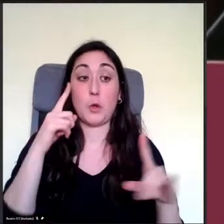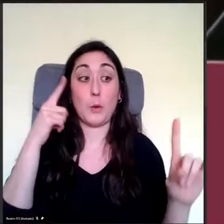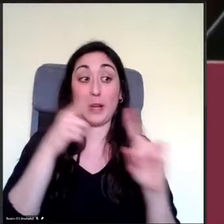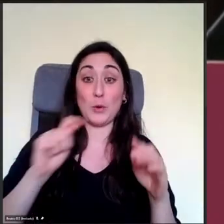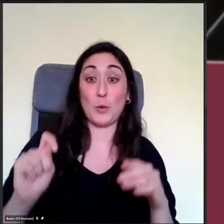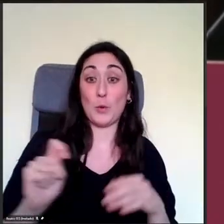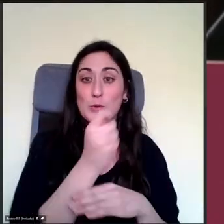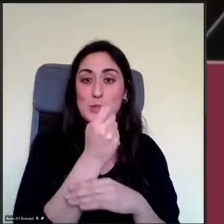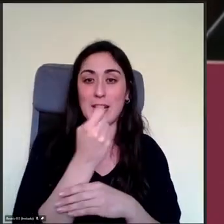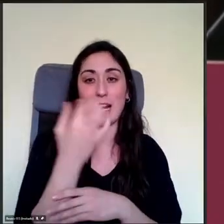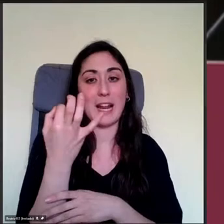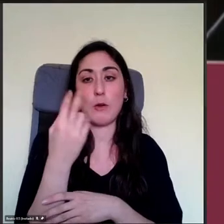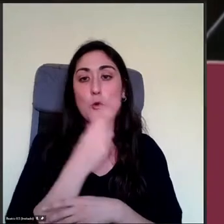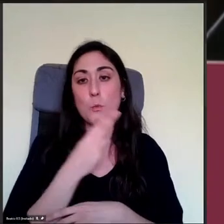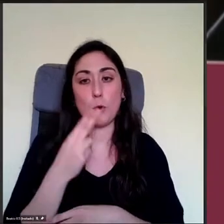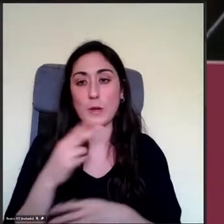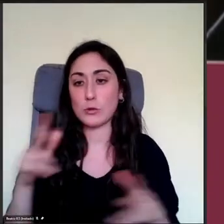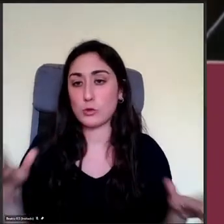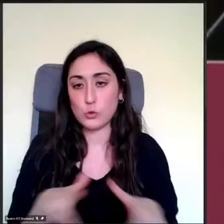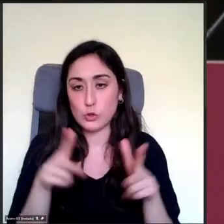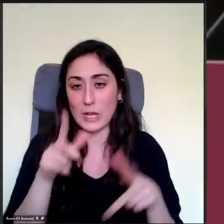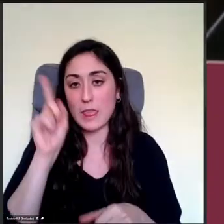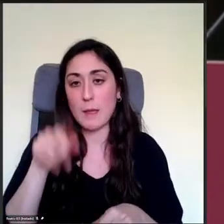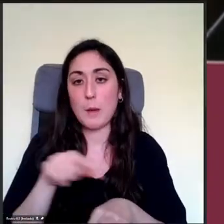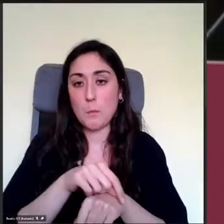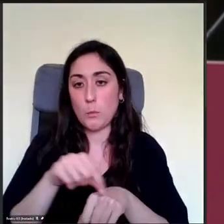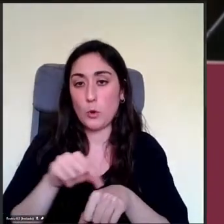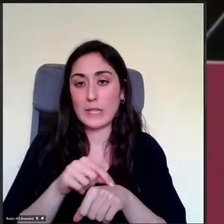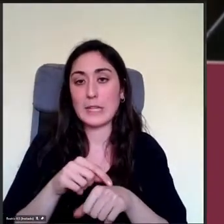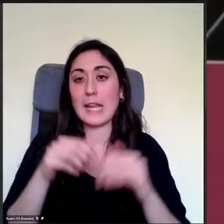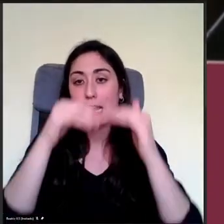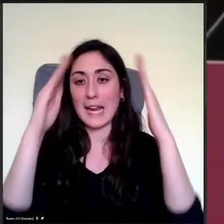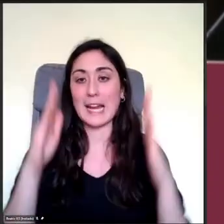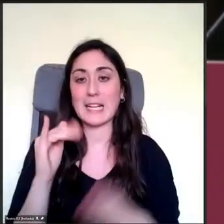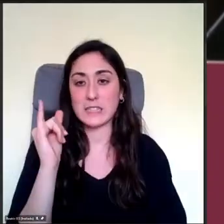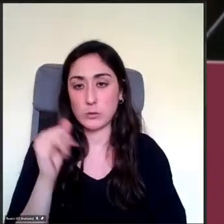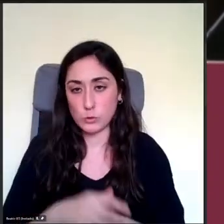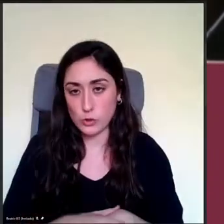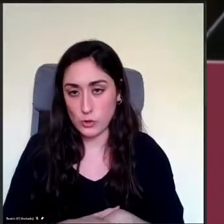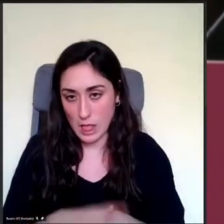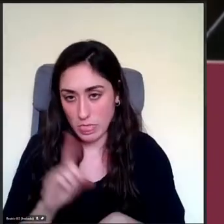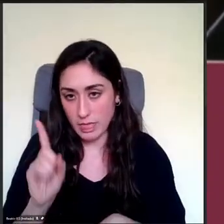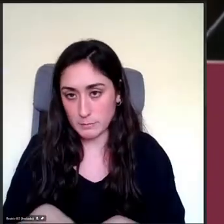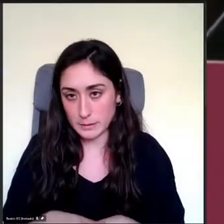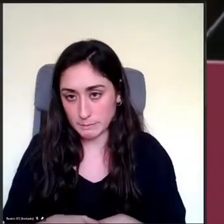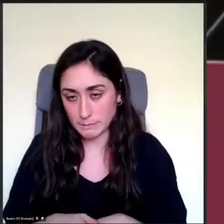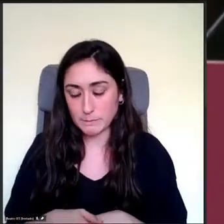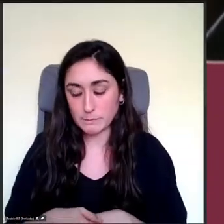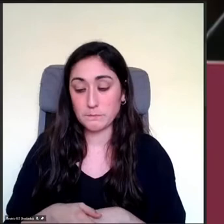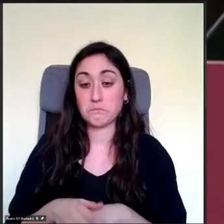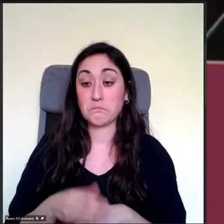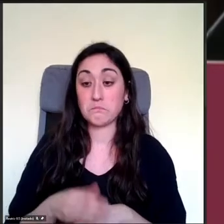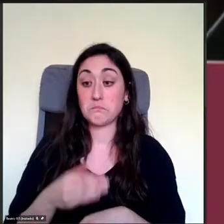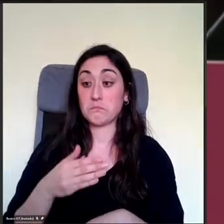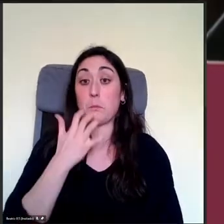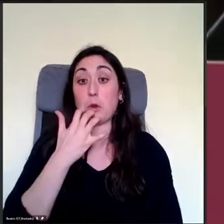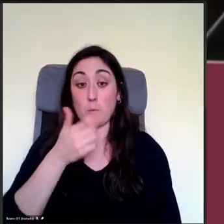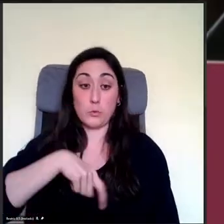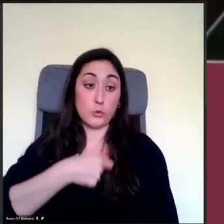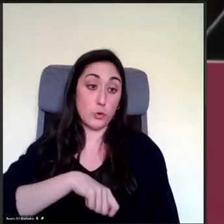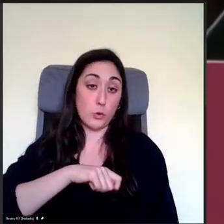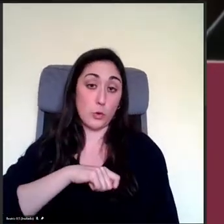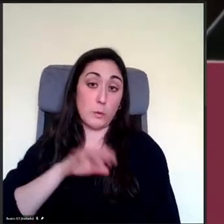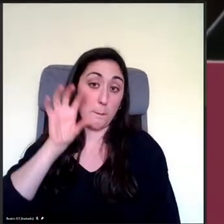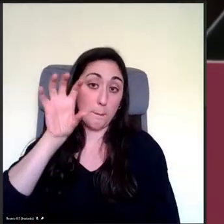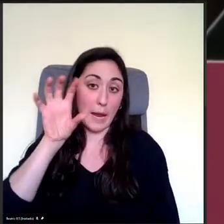i un compromís polític institucional. En el cas del nostre país, afortunadament, tenim